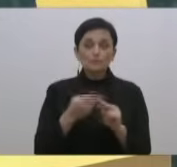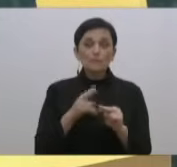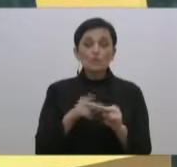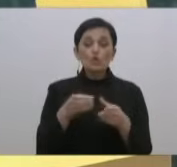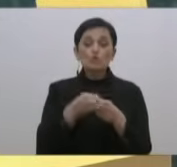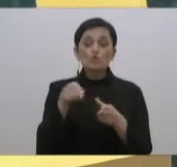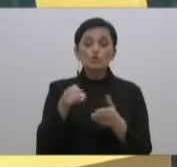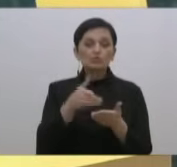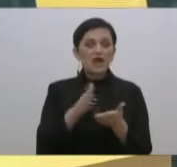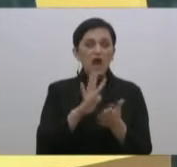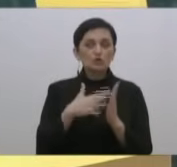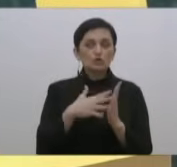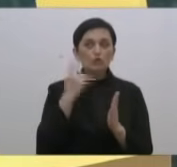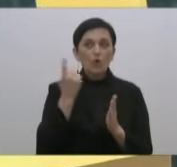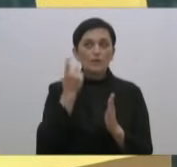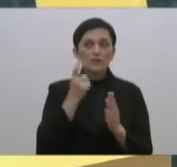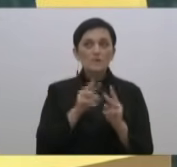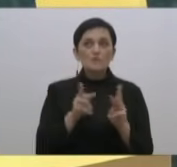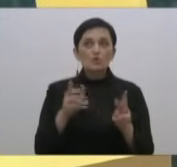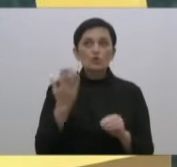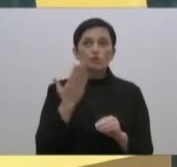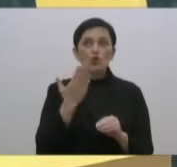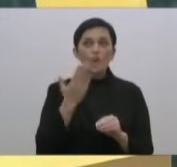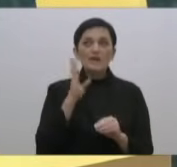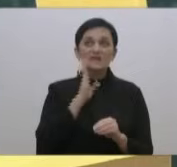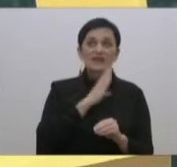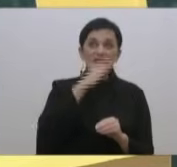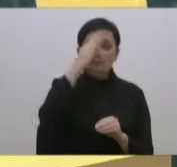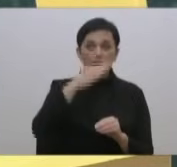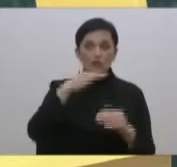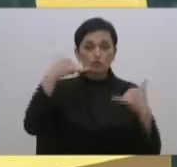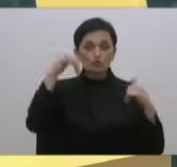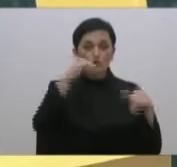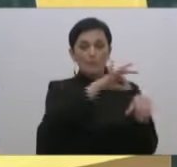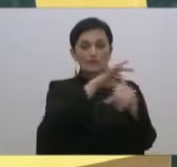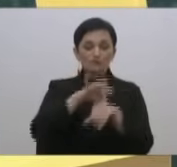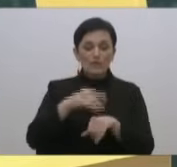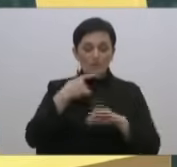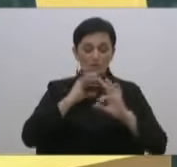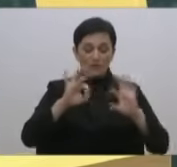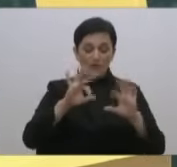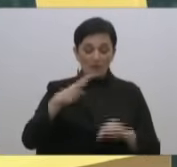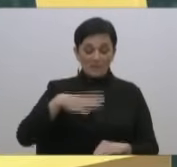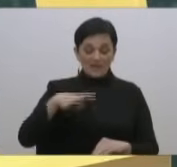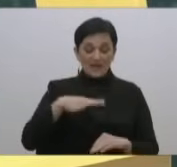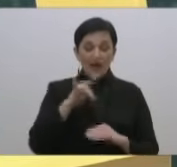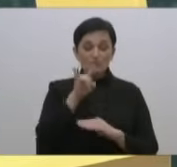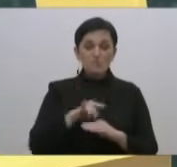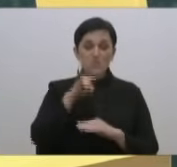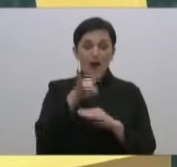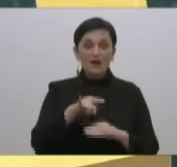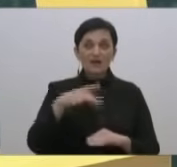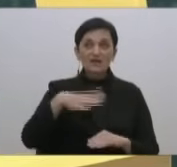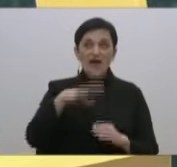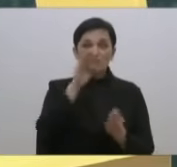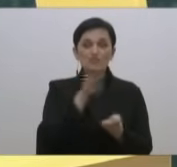Იმიტომ რომ ამ გუნდში არ არის ასევე სოფლის მეურნეობის მინისტრი, რომელიც დედალი და მამალი ძროხის ჩამოყვანას აანონსებს და ქართული ბაღაყებისა და